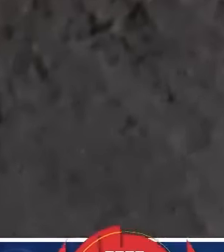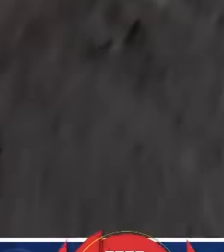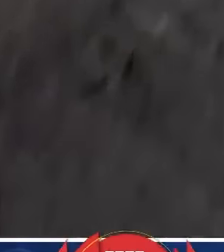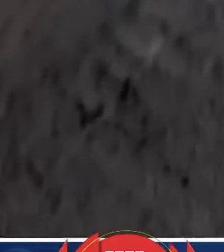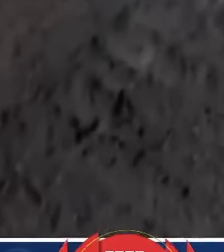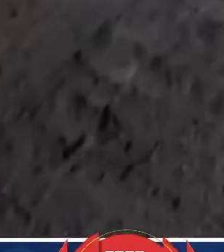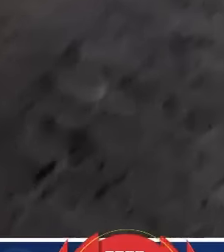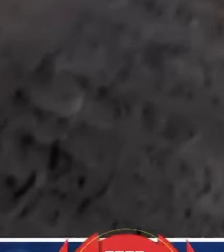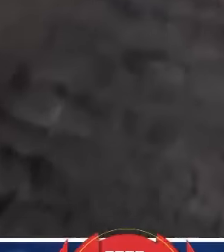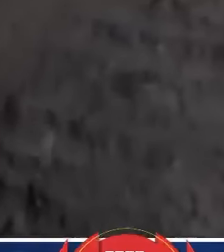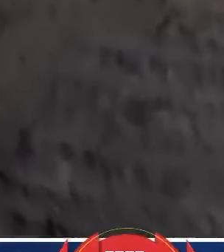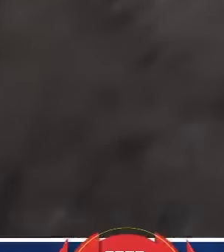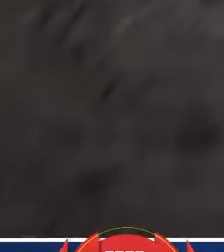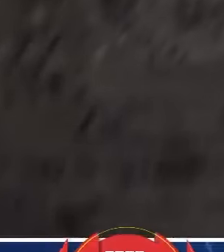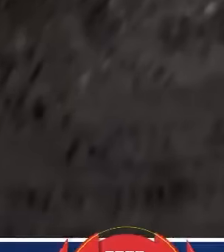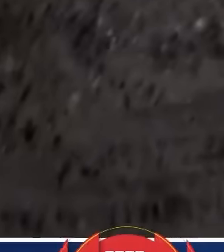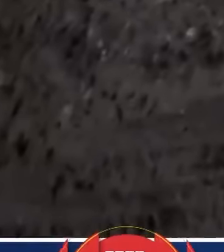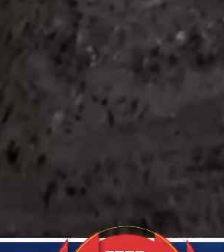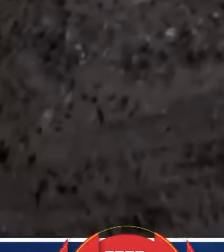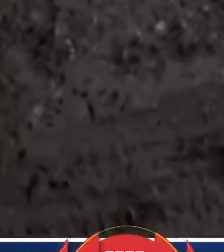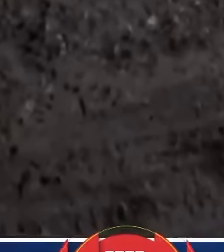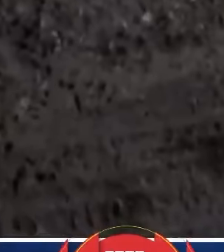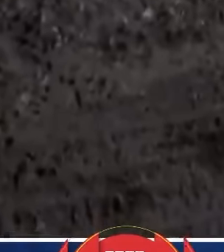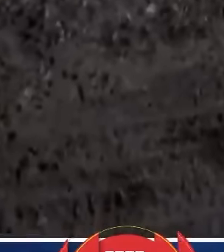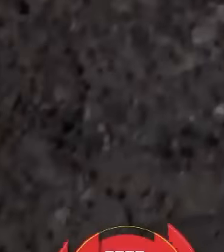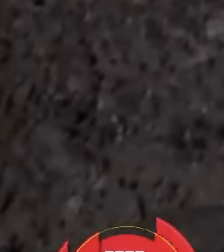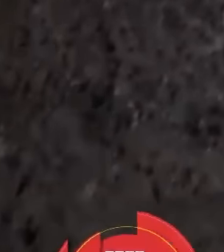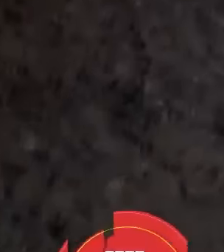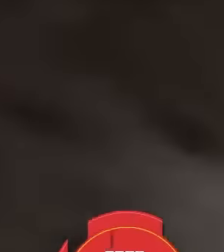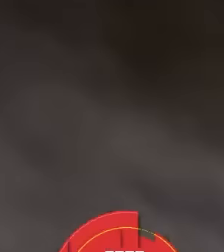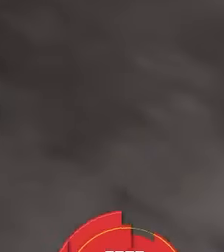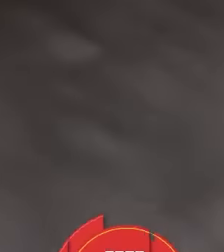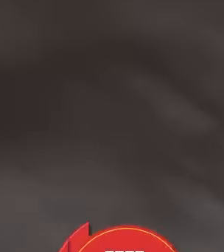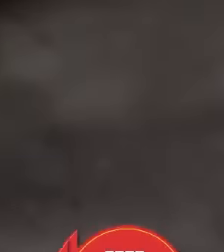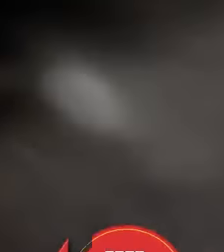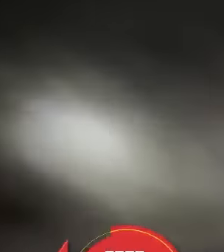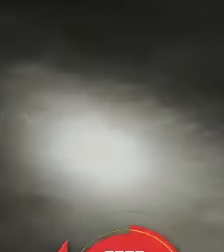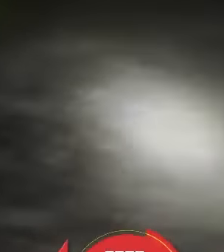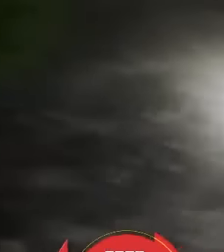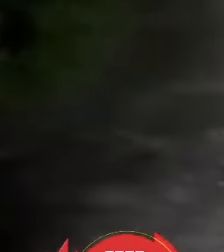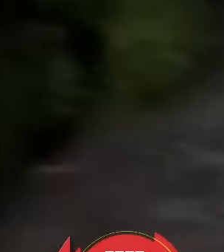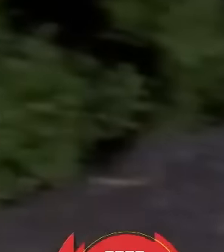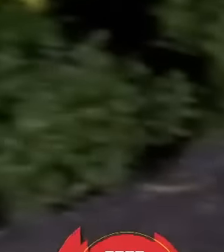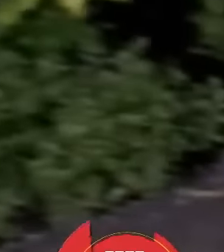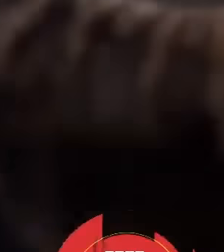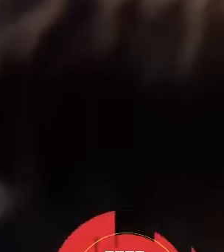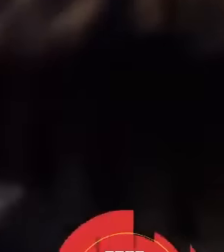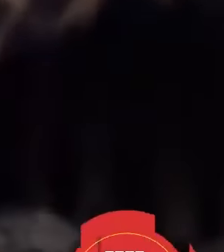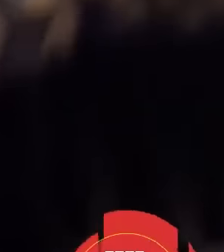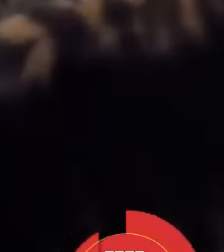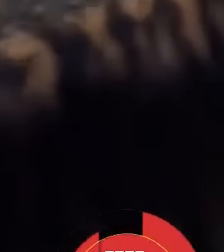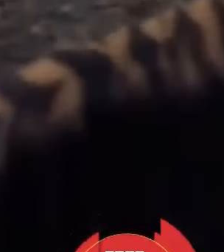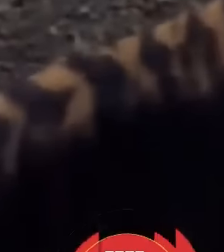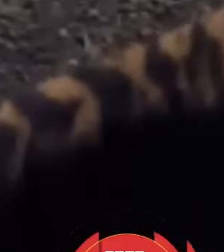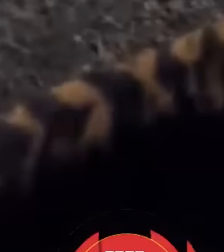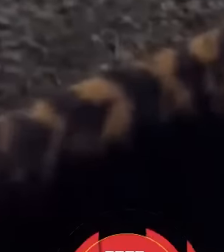หมือนจะเล่นเหมือนจะเล่นตอนแรกก็เหมือนจะงับเล่นกับตำรวจงับงับงับเอางับไปงับมานะคะงับจริงกัดจริงค่ะเ